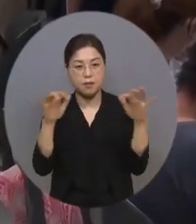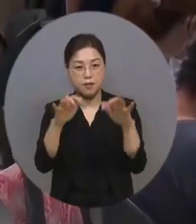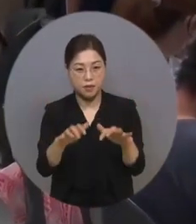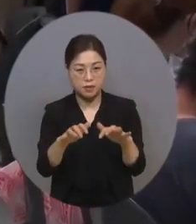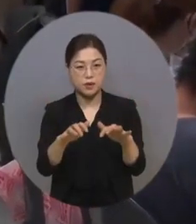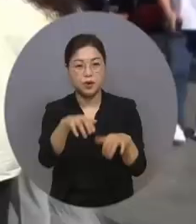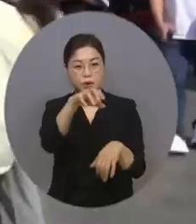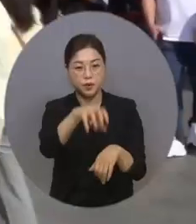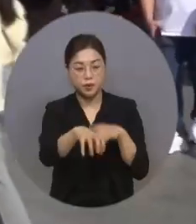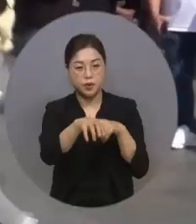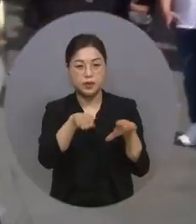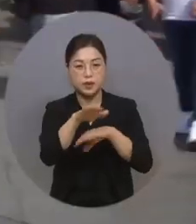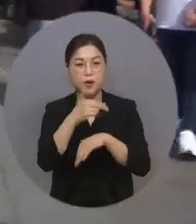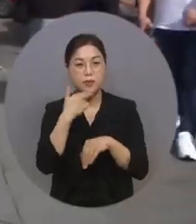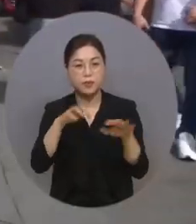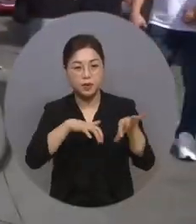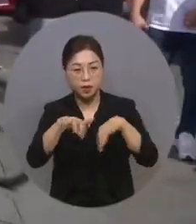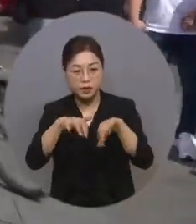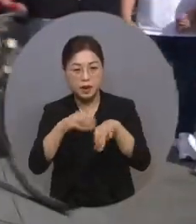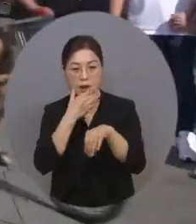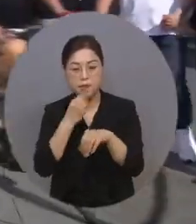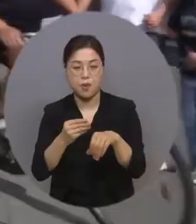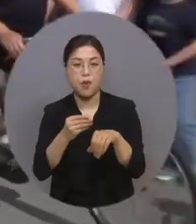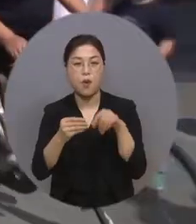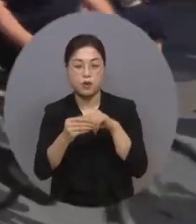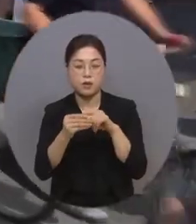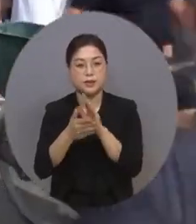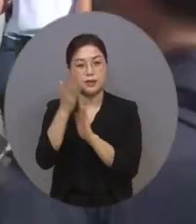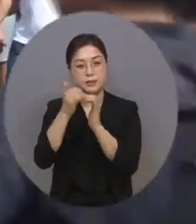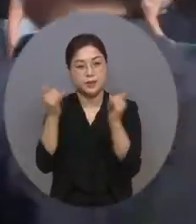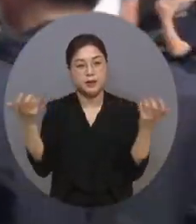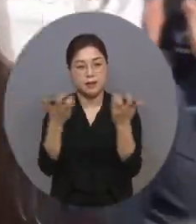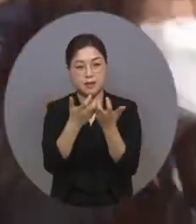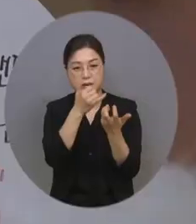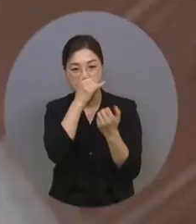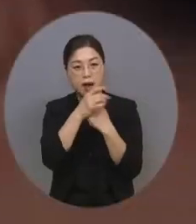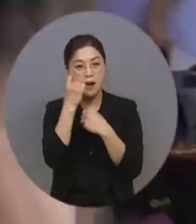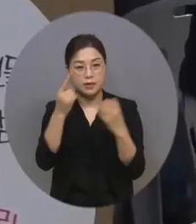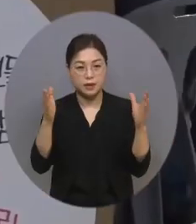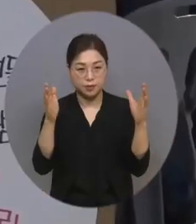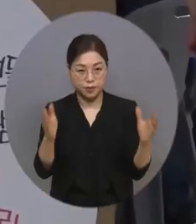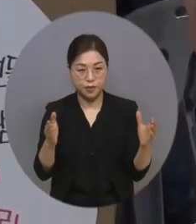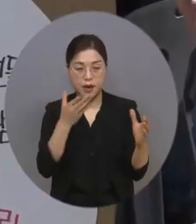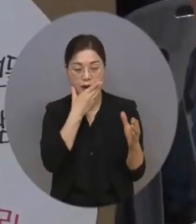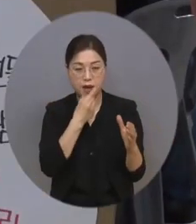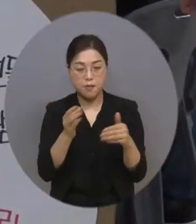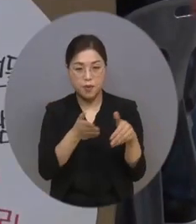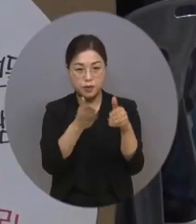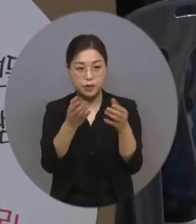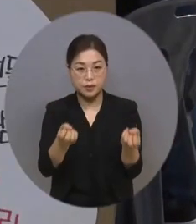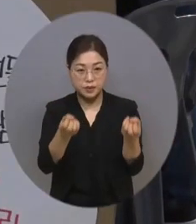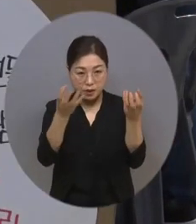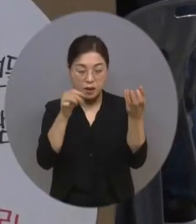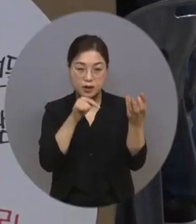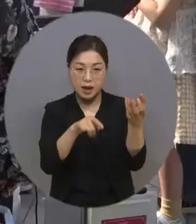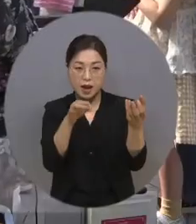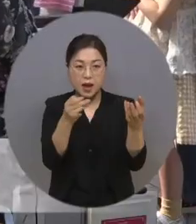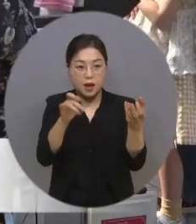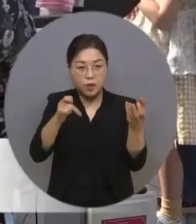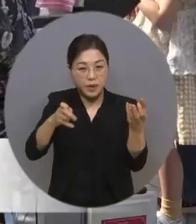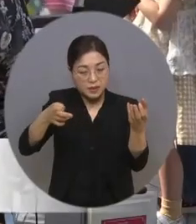거리, 행복로가 시민들로 넘칩니다. 한 달 동안 진행될 행복로 축제의 문을 에코페스타가 활짝